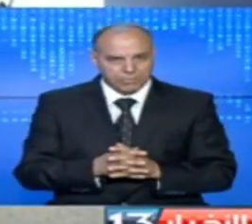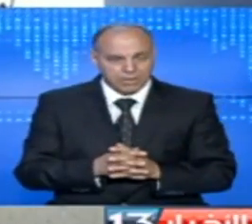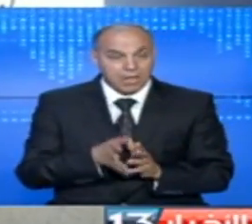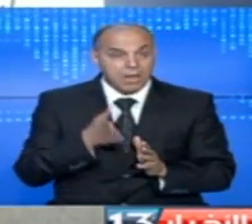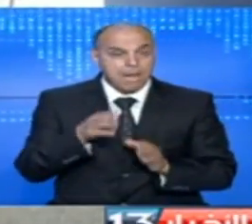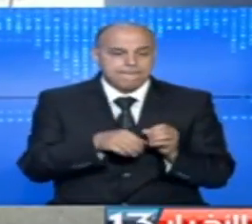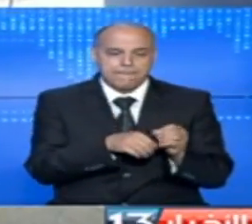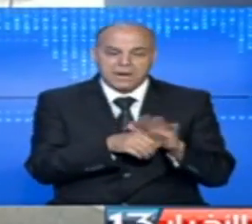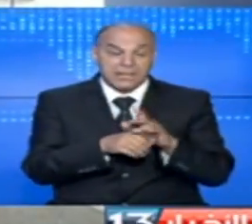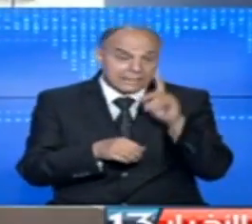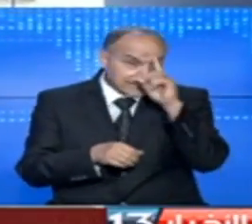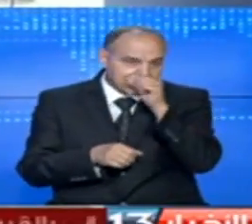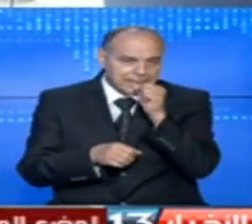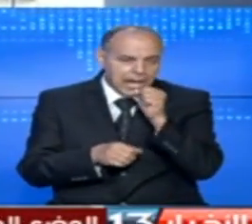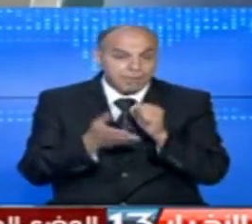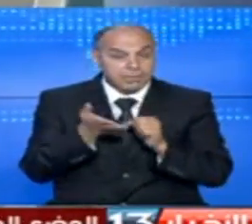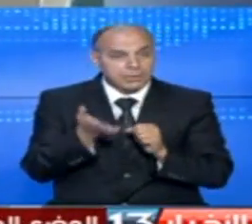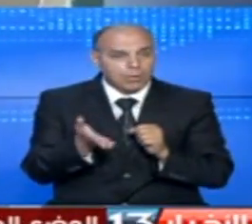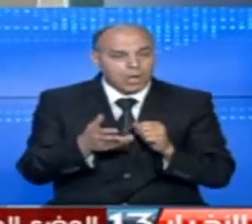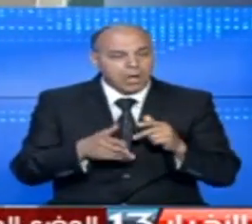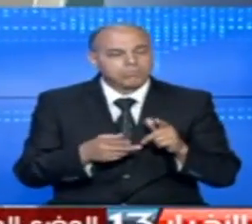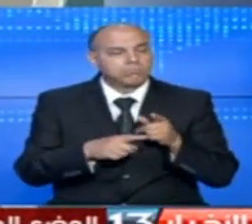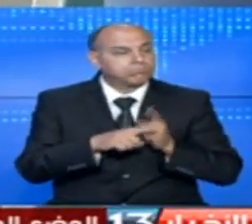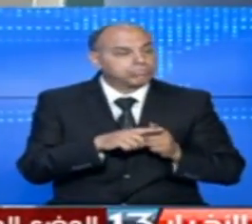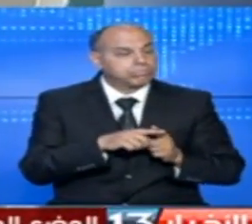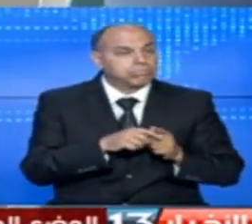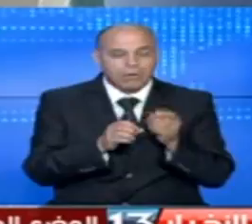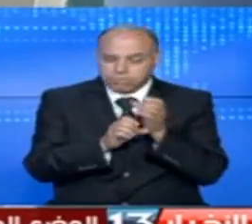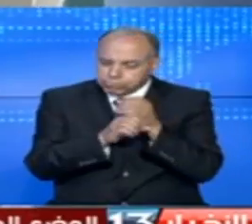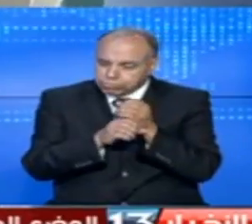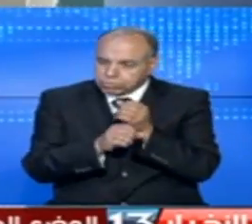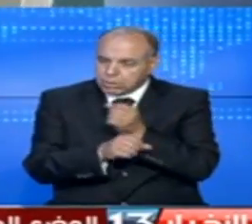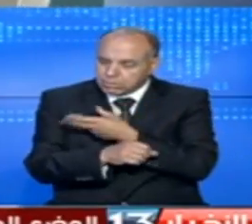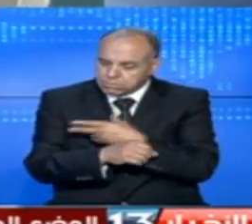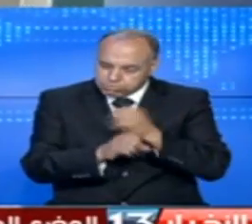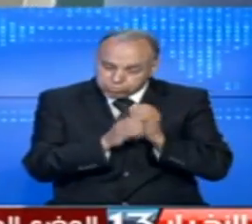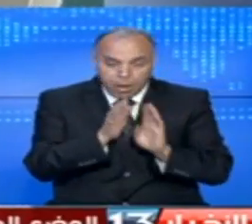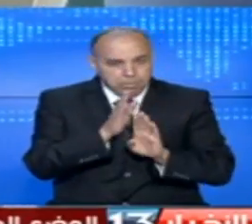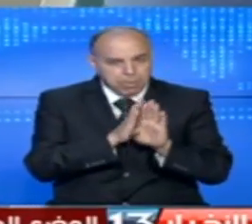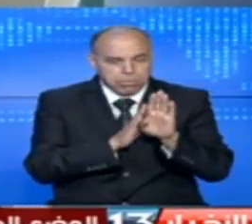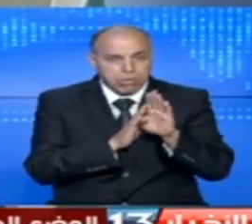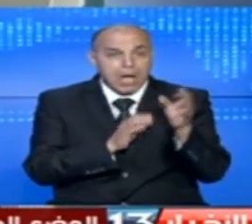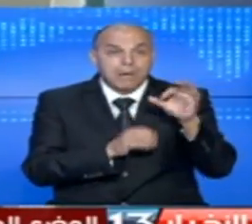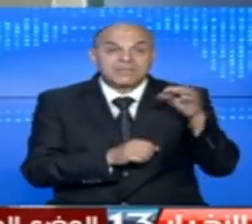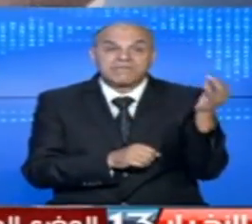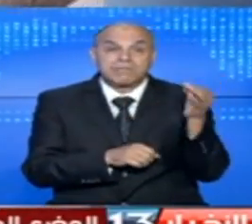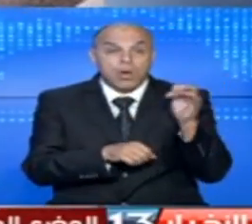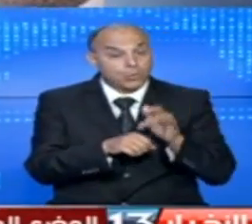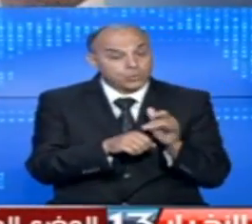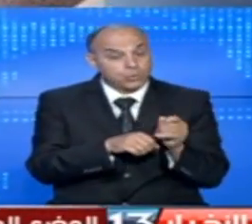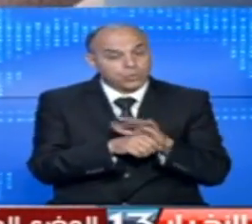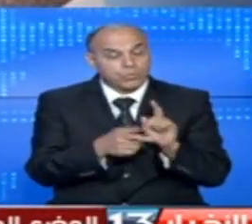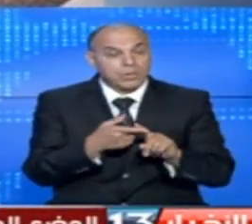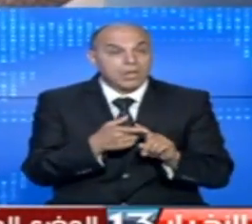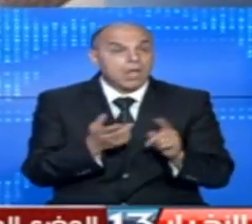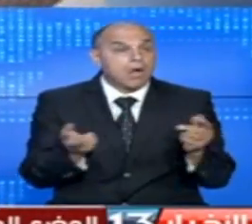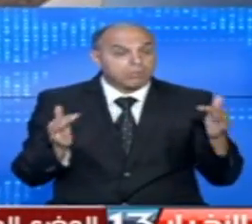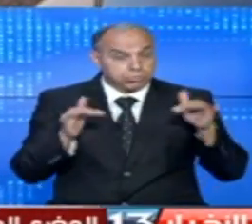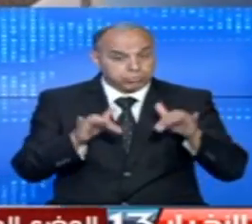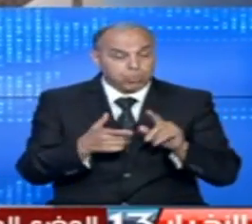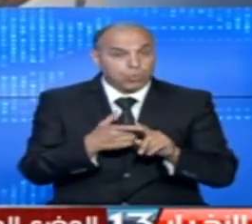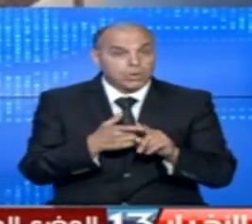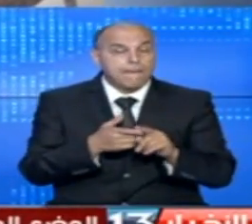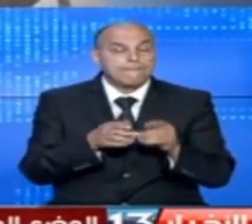وضع وبائي دقيق وصعب مع إيجابية التحاليل التي ما زالت مرتفعة بنسبة 50%، مع التوافد